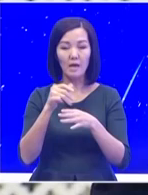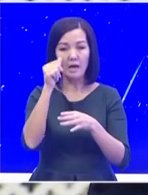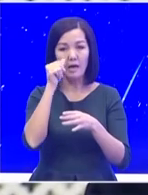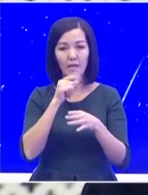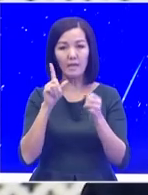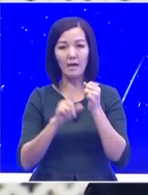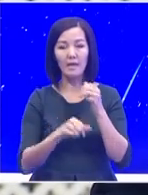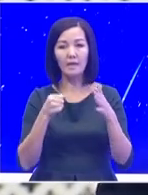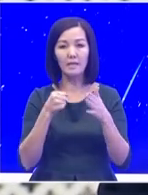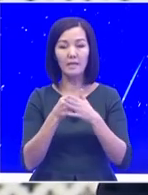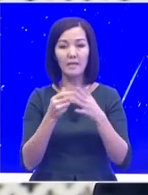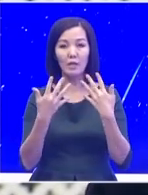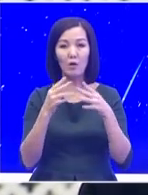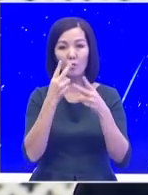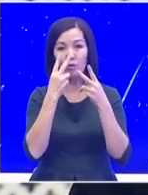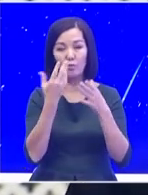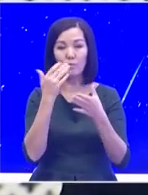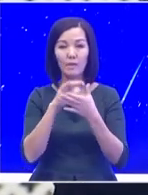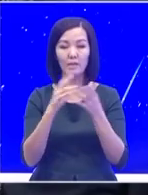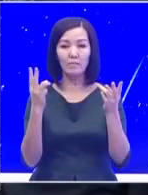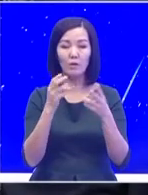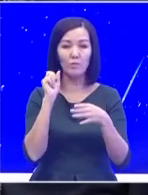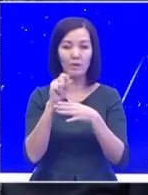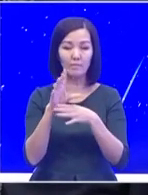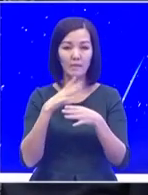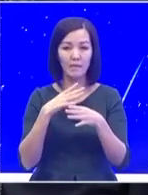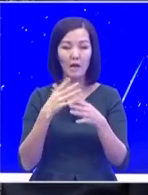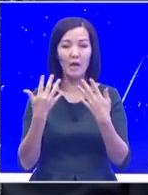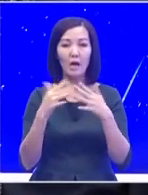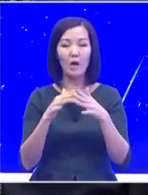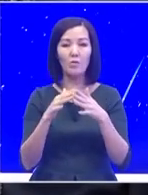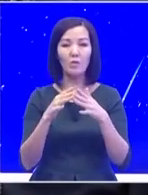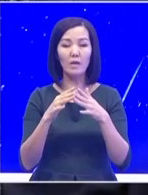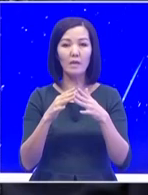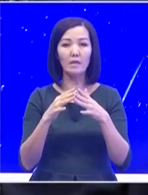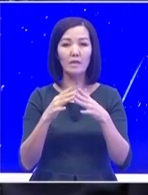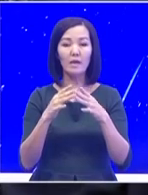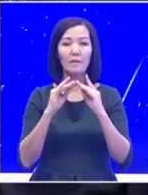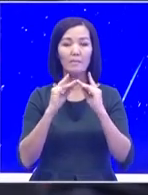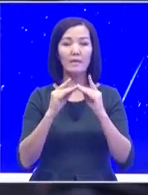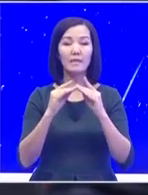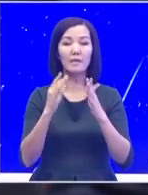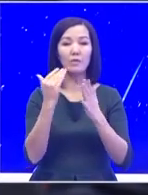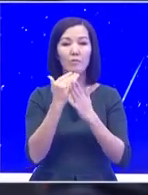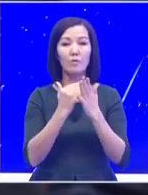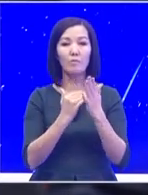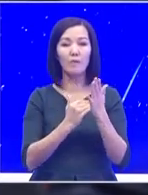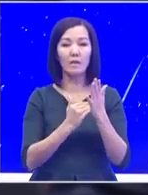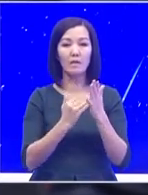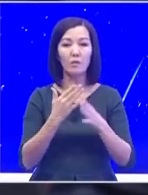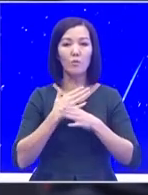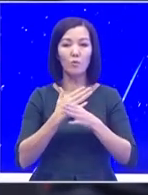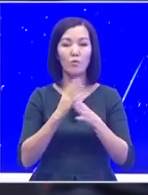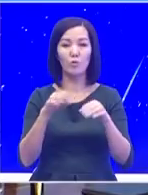дейін ауылға барып, жағдайды саралап, танысып келуді міндеттеді. Ауыл ел бесігі жобасы бойынша Ащысайға қолдау